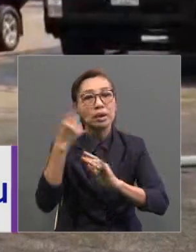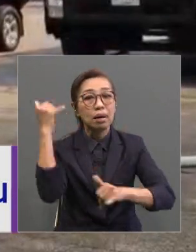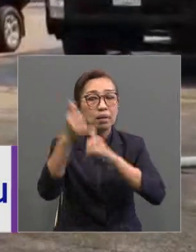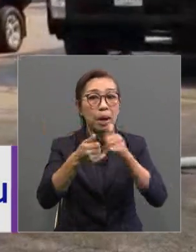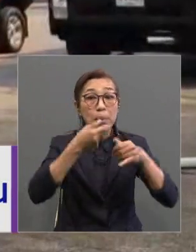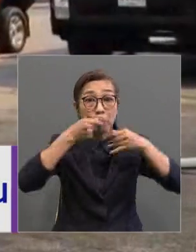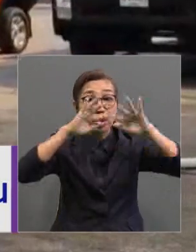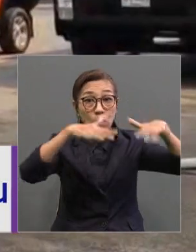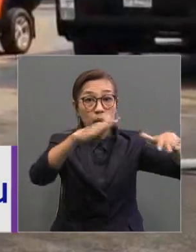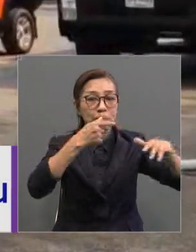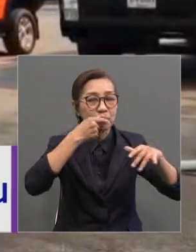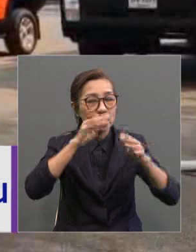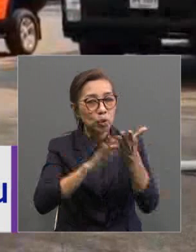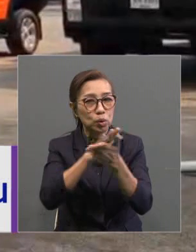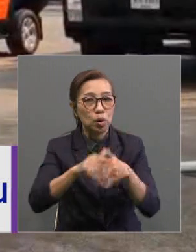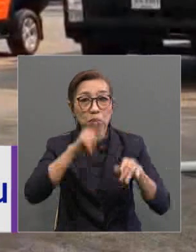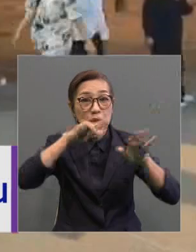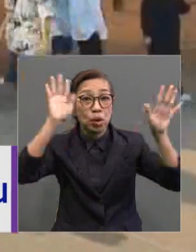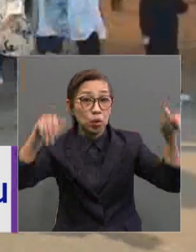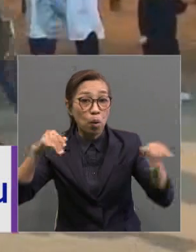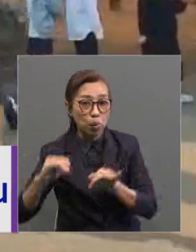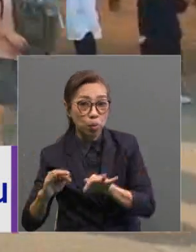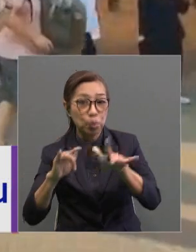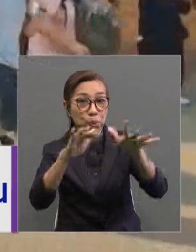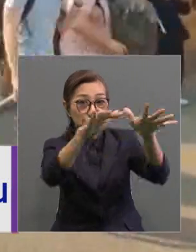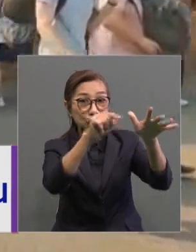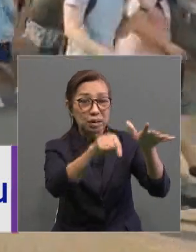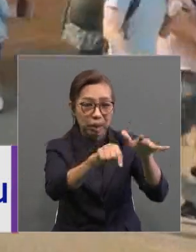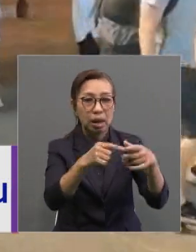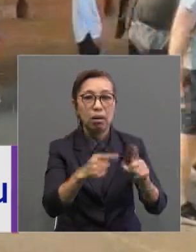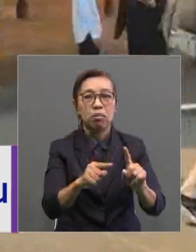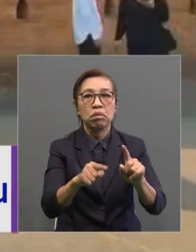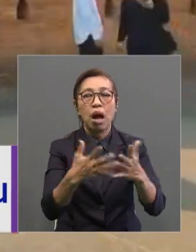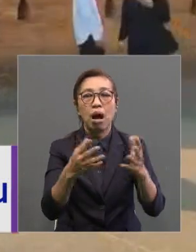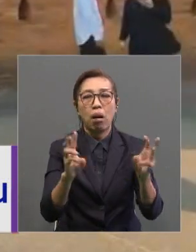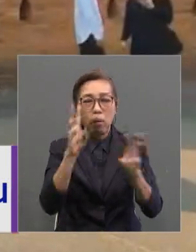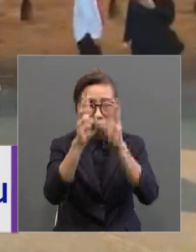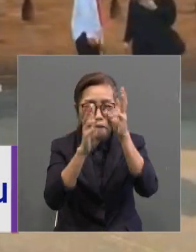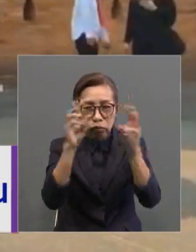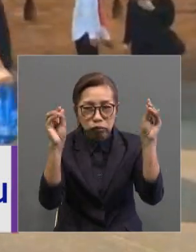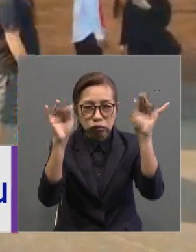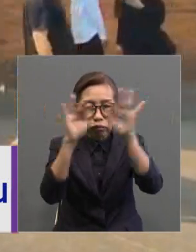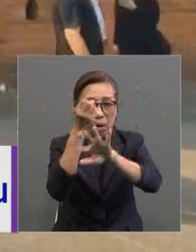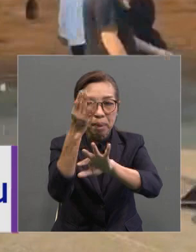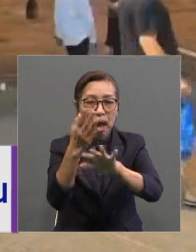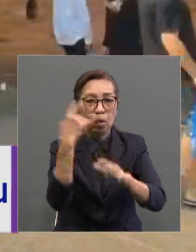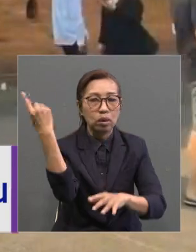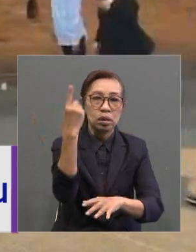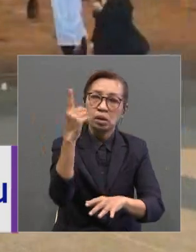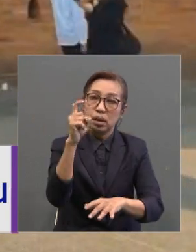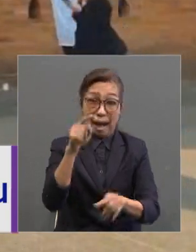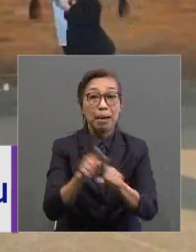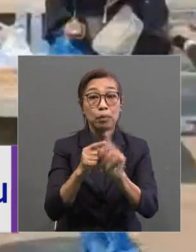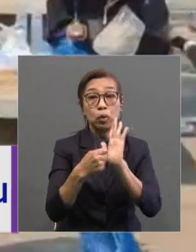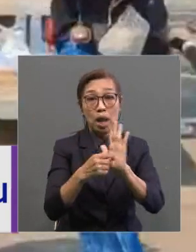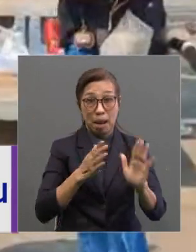กับนกพิราบแล้วก็กำแพงเมืองเก่ากันนะฮะแต่ว่ามันกระทบต่อการท่องเที่ยวแล้วยกตัวอย่างนะคุณผู้ชมตอนนี้เพื่อน